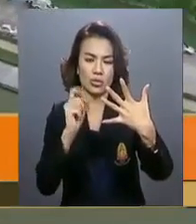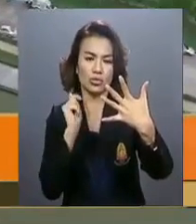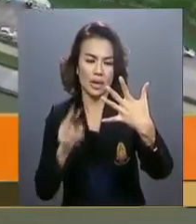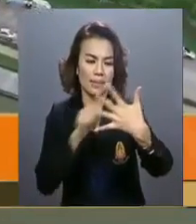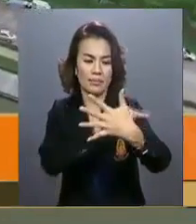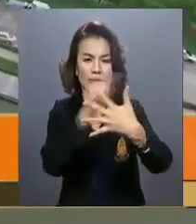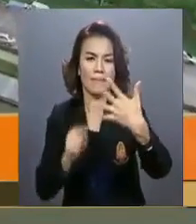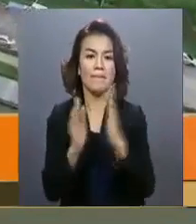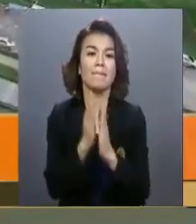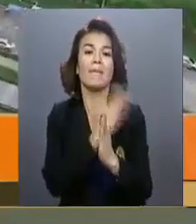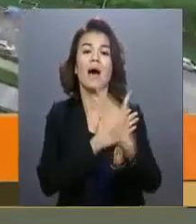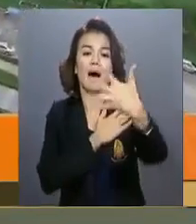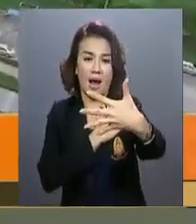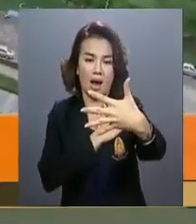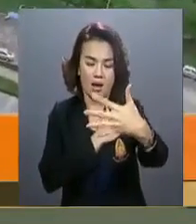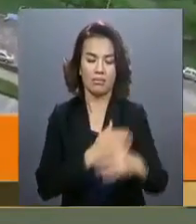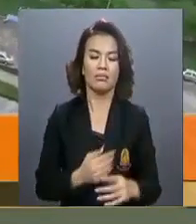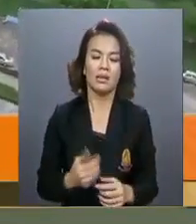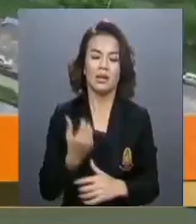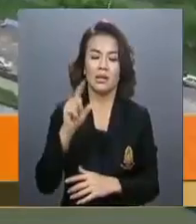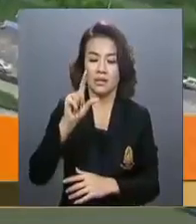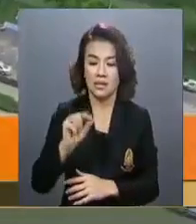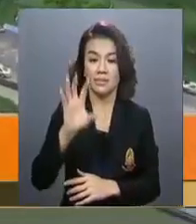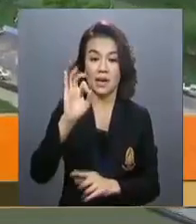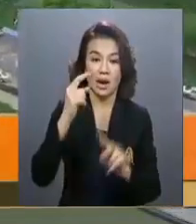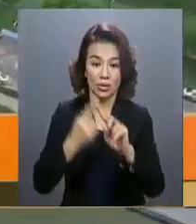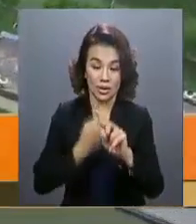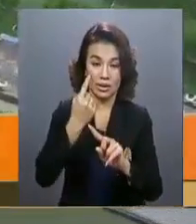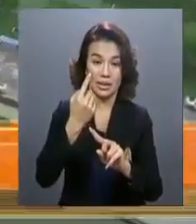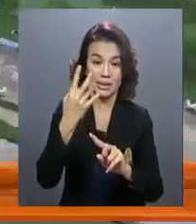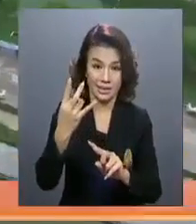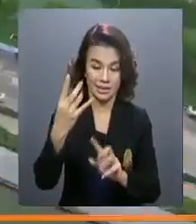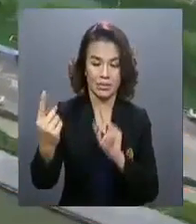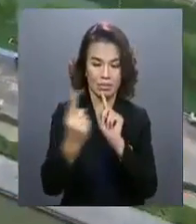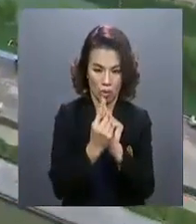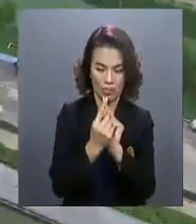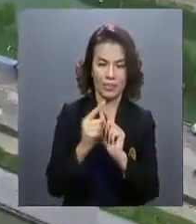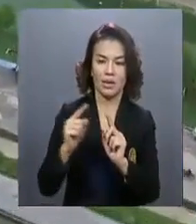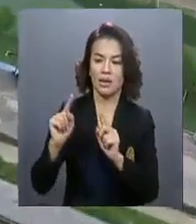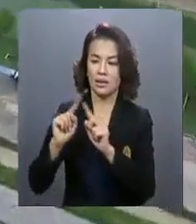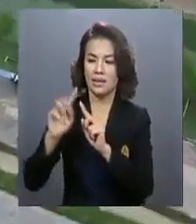มีกำหนดเข้าให้ปากคำวันที่29กรกฎาคมและ4สิงหาคมนี้ครับ